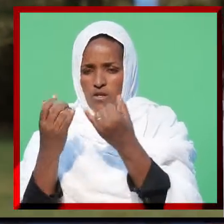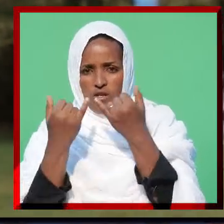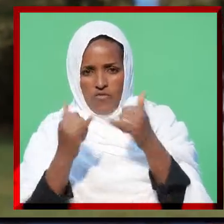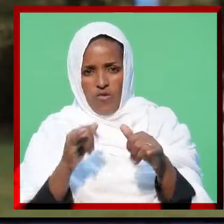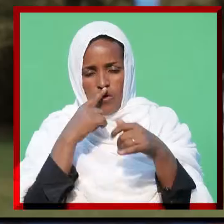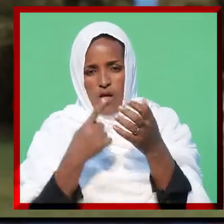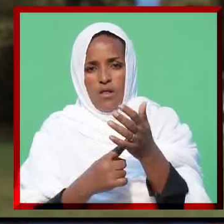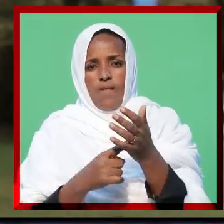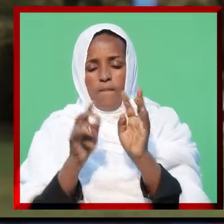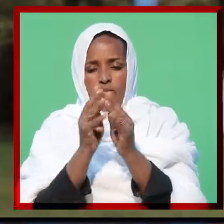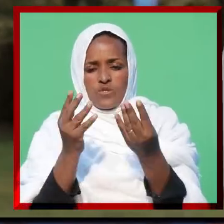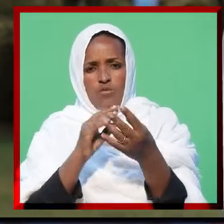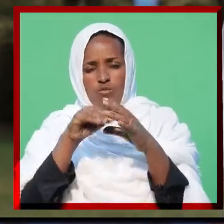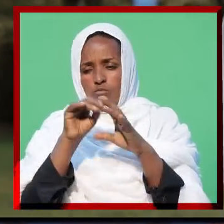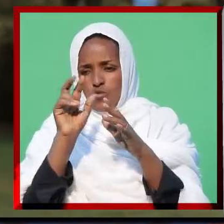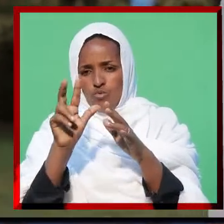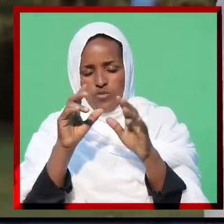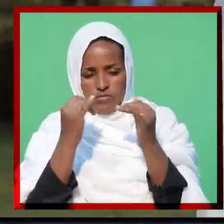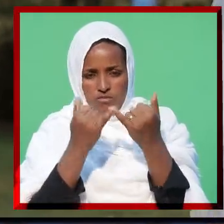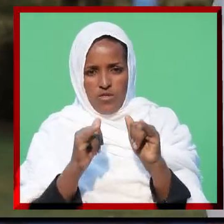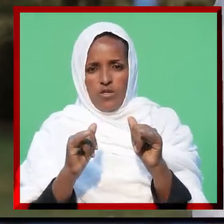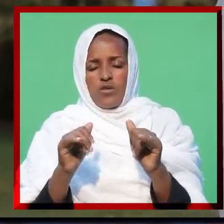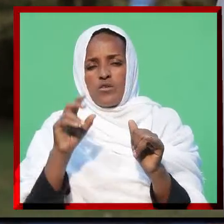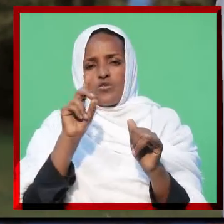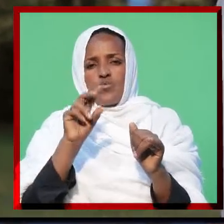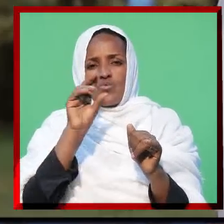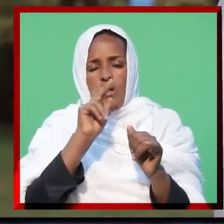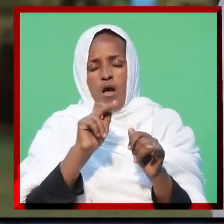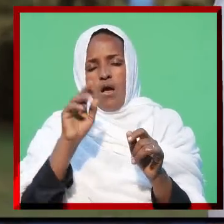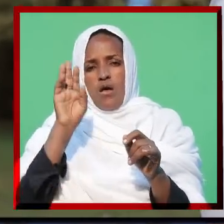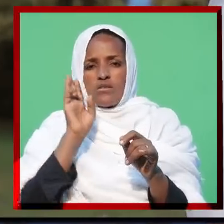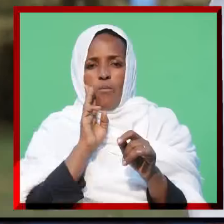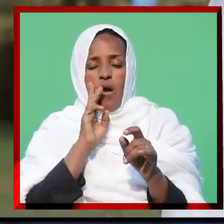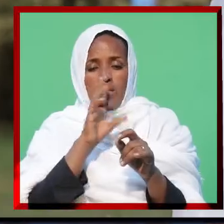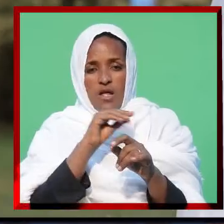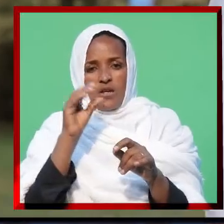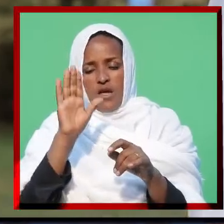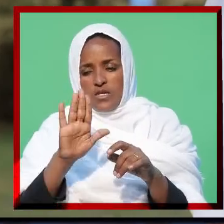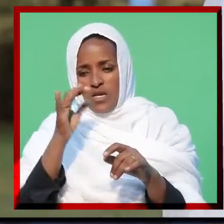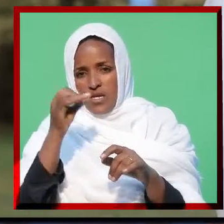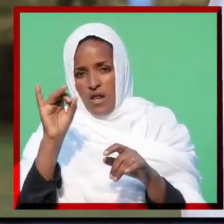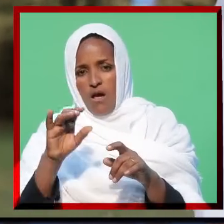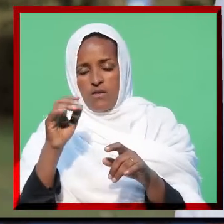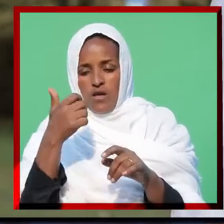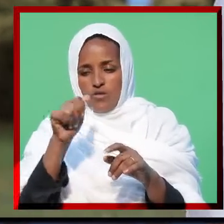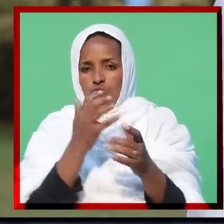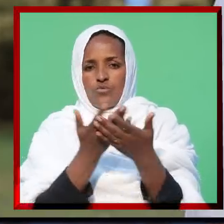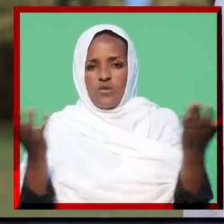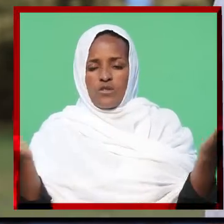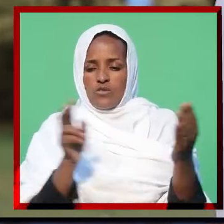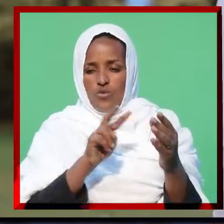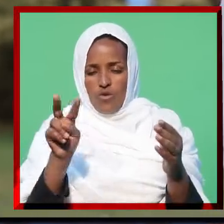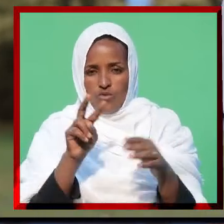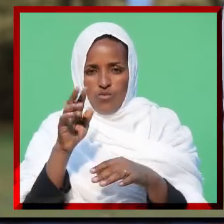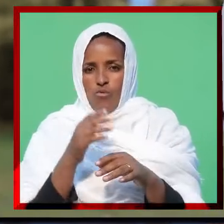ካል በመጽሐፍ ቅዱስ ቶፊት በሶስት ነው የሚከፈለው ይሁዳ ሰማርያና ገሊላ ሰማርያና ገሊላ ያስሩ ነገር ይሁዳ ግዛት